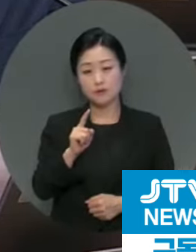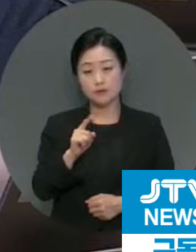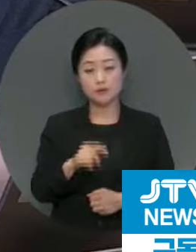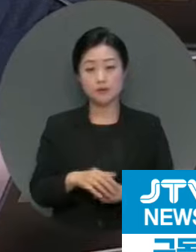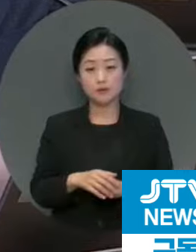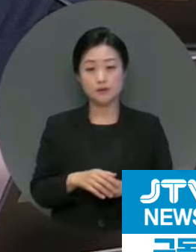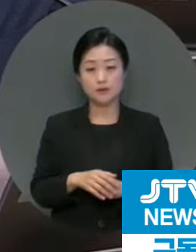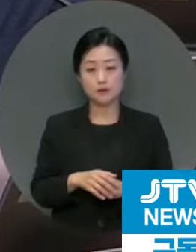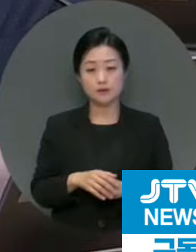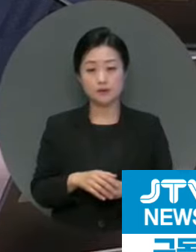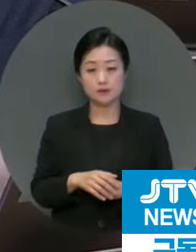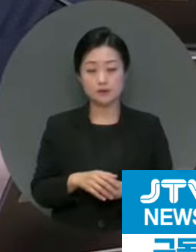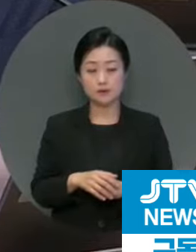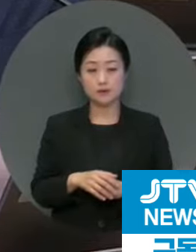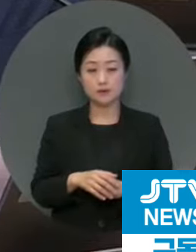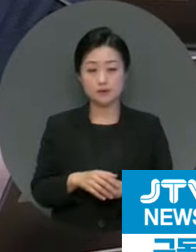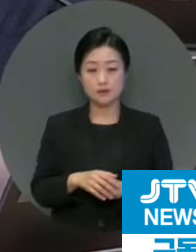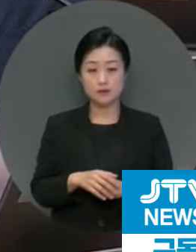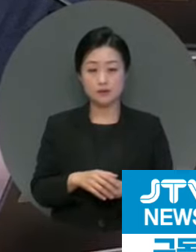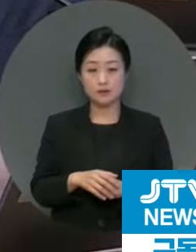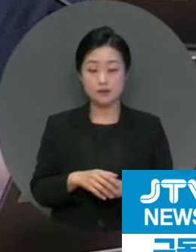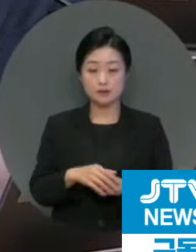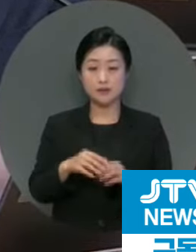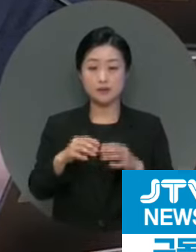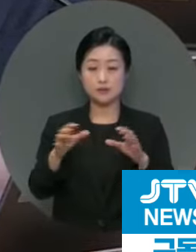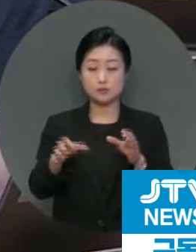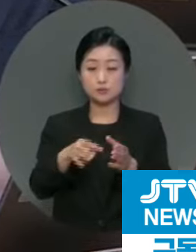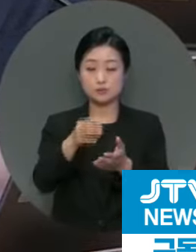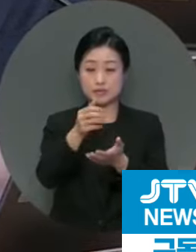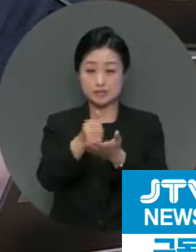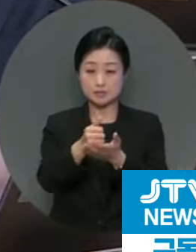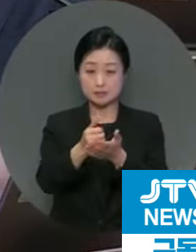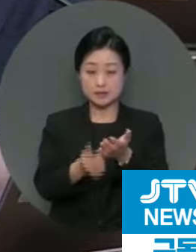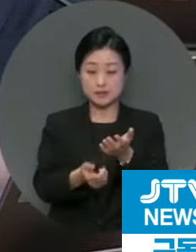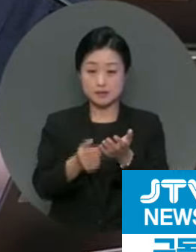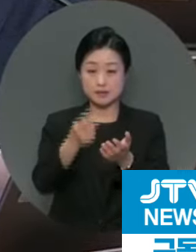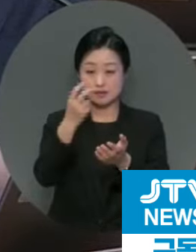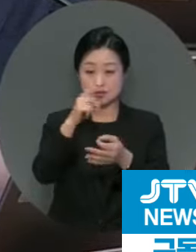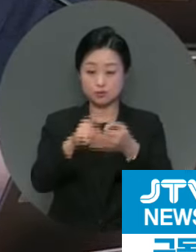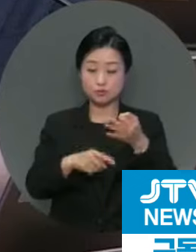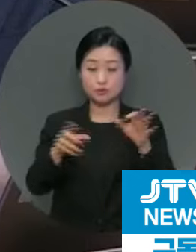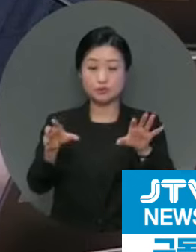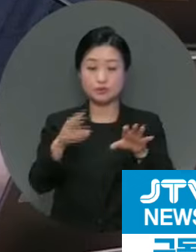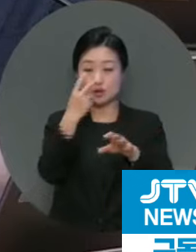총장님을 펄펄 끓는 소세 뭐 이런 삶아먹는. 예예 그건 누가 말한 거예요? 누구 꿈인 거예요?